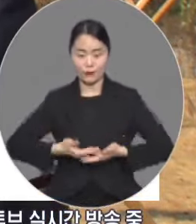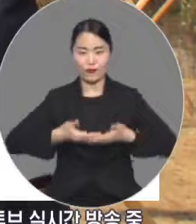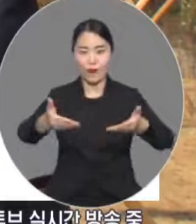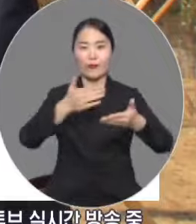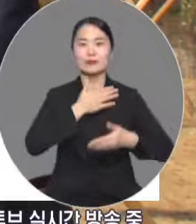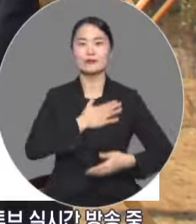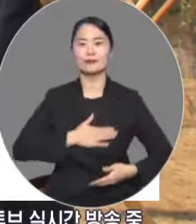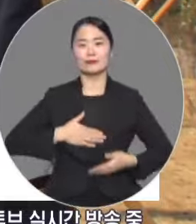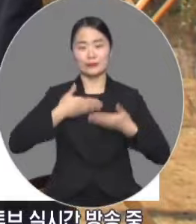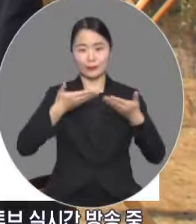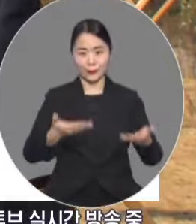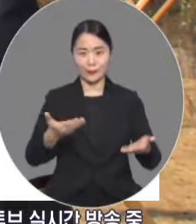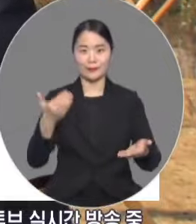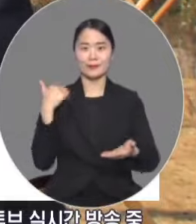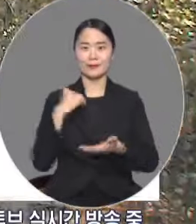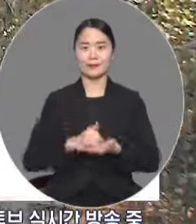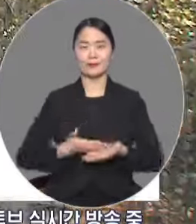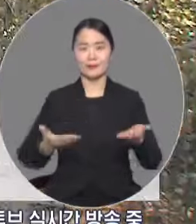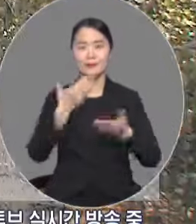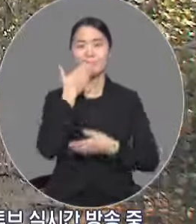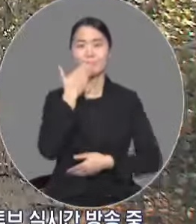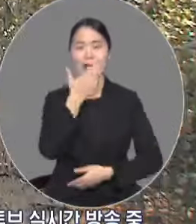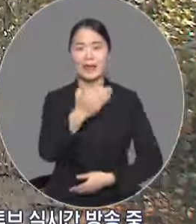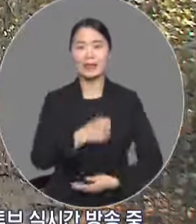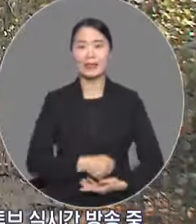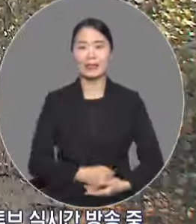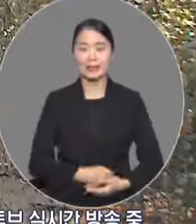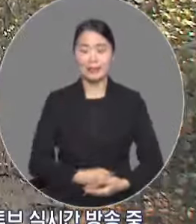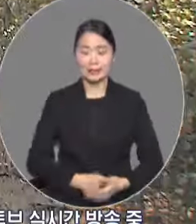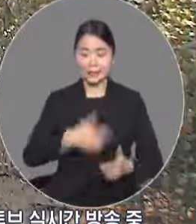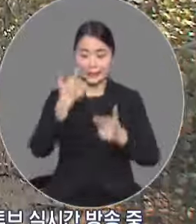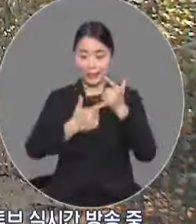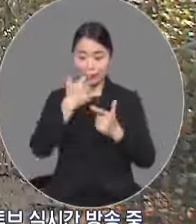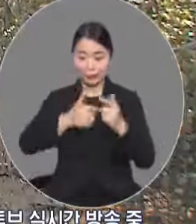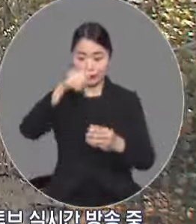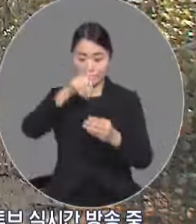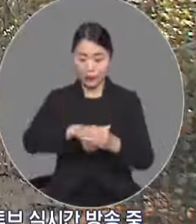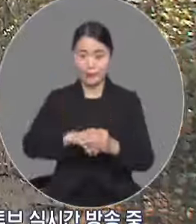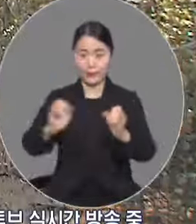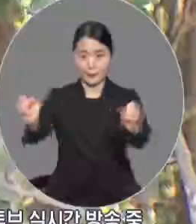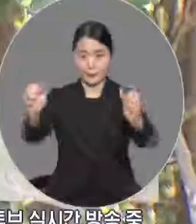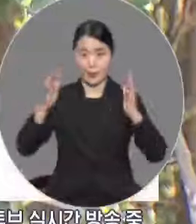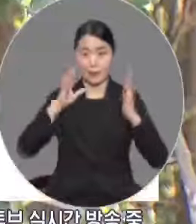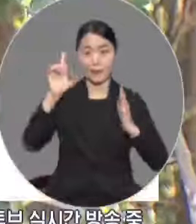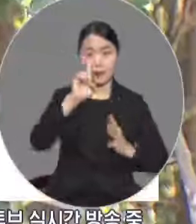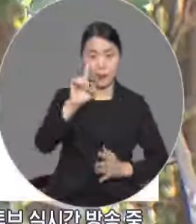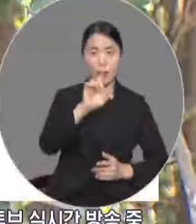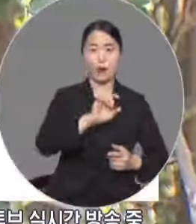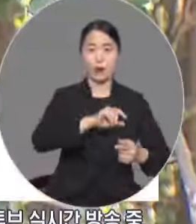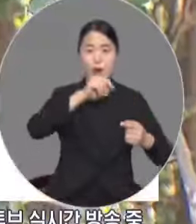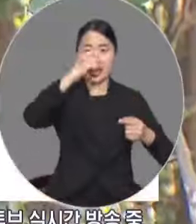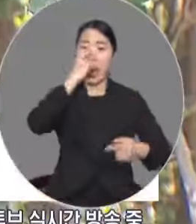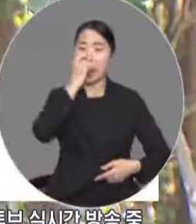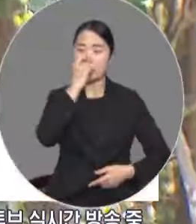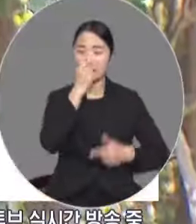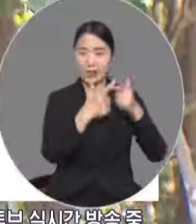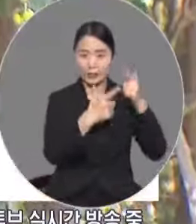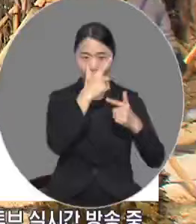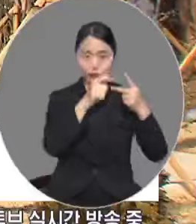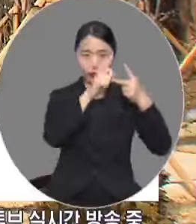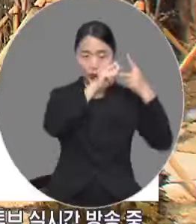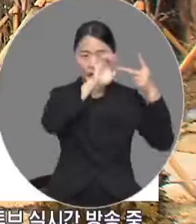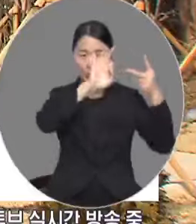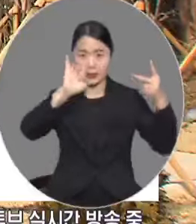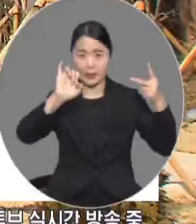쉼터로 돌려줄 수 있게 되었습니다. 식재된 나무들은 가시나무와 입합나무, 메타세콰이어 등 미세먼지